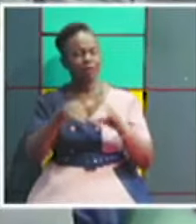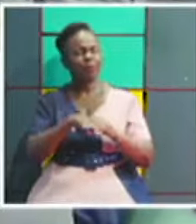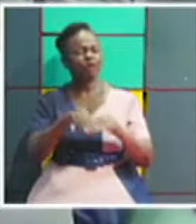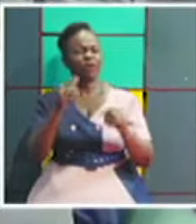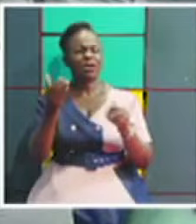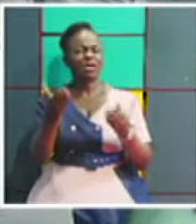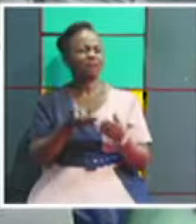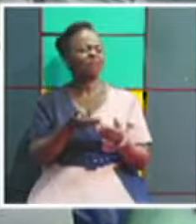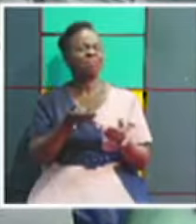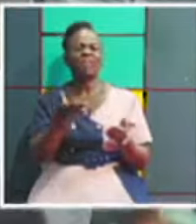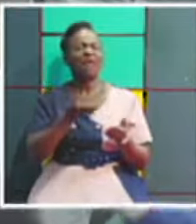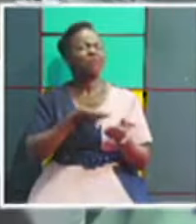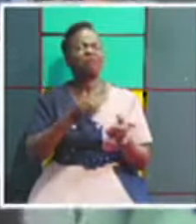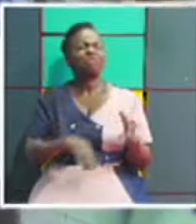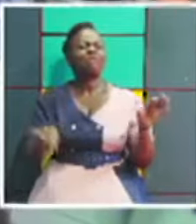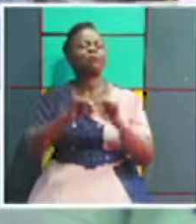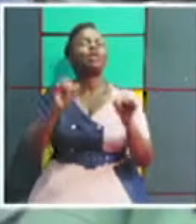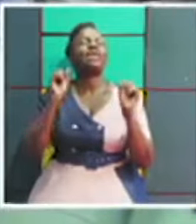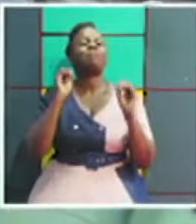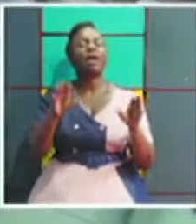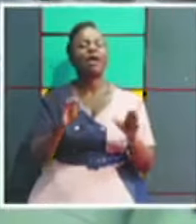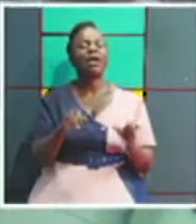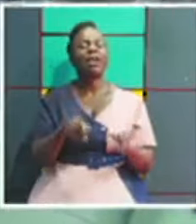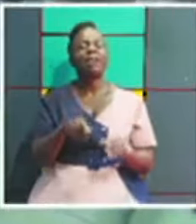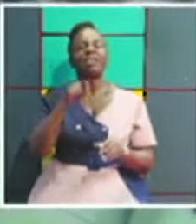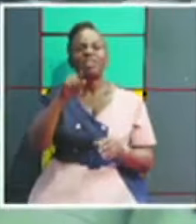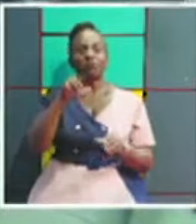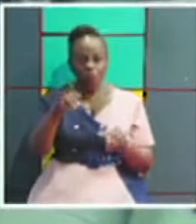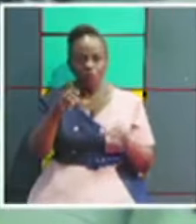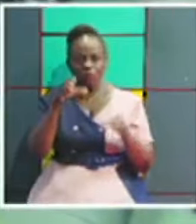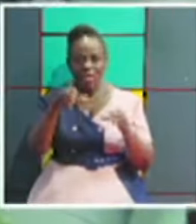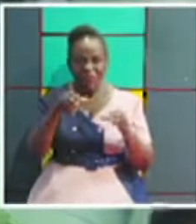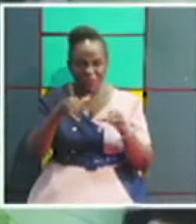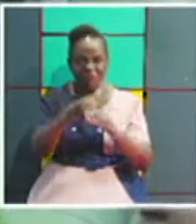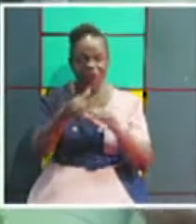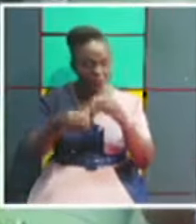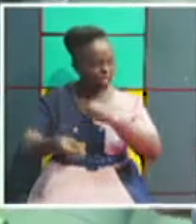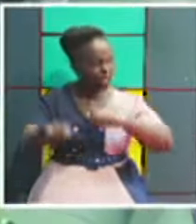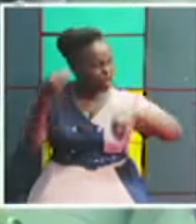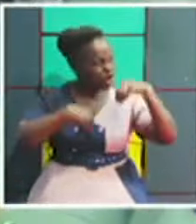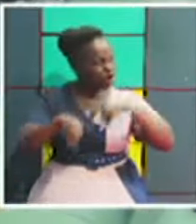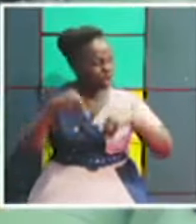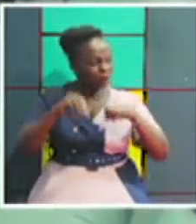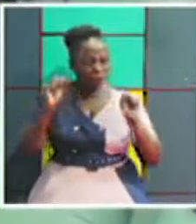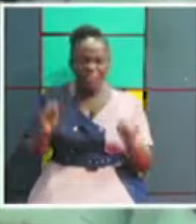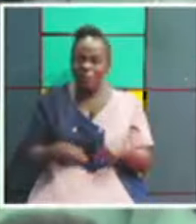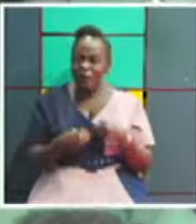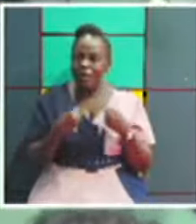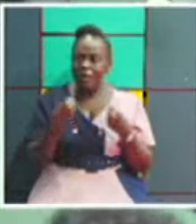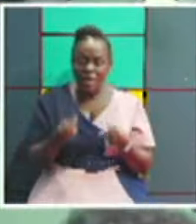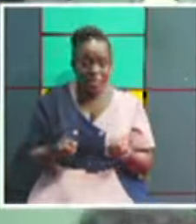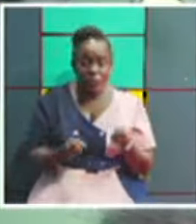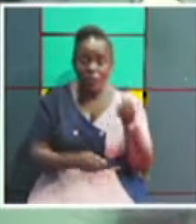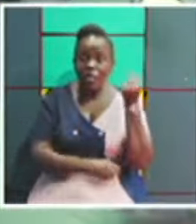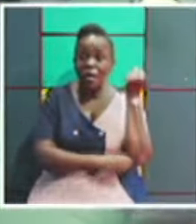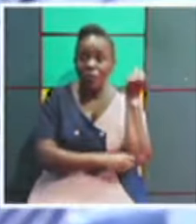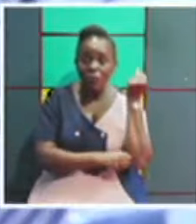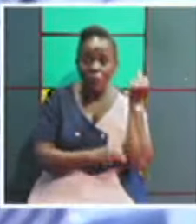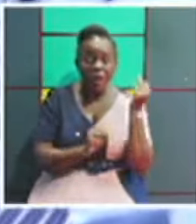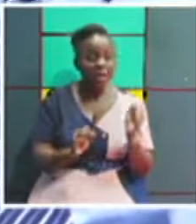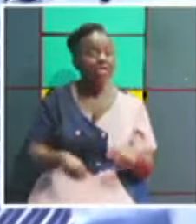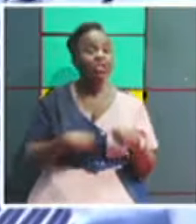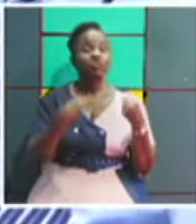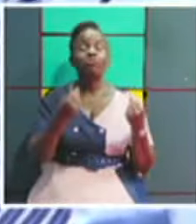mugaso kubanga bebamu ku bantu abasinga okwenyigira mu buli bw’enguzi nga tasobola kubba ate